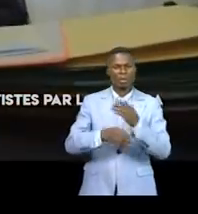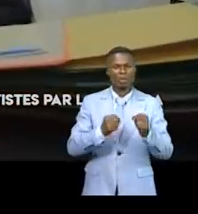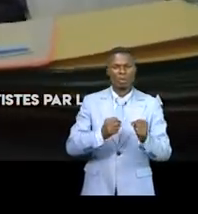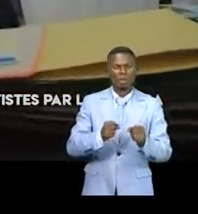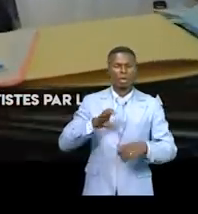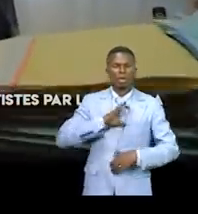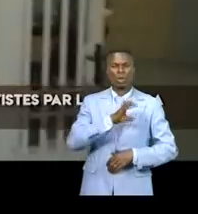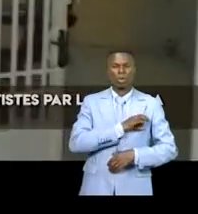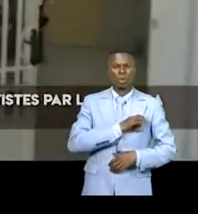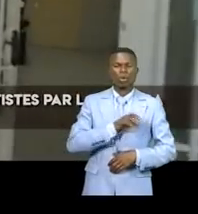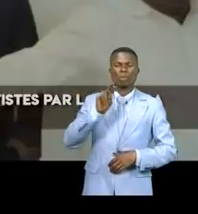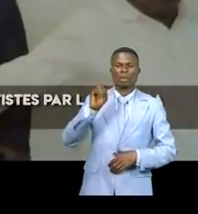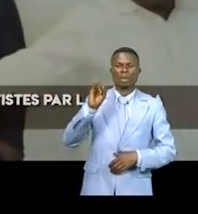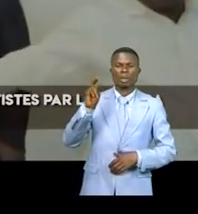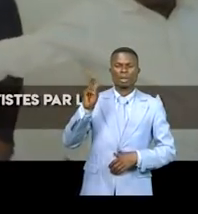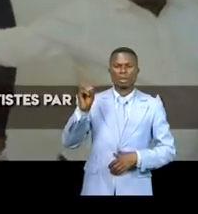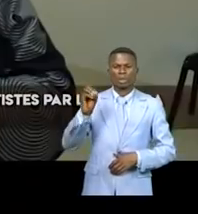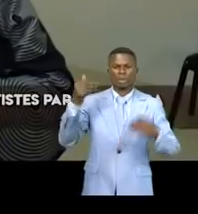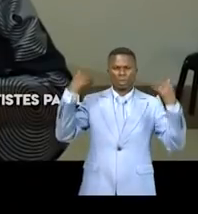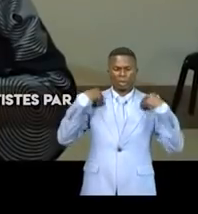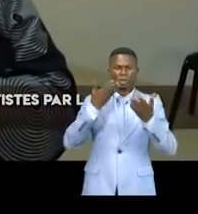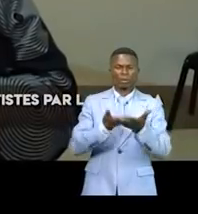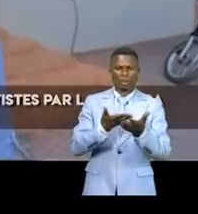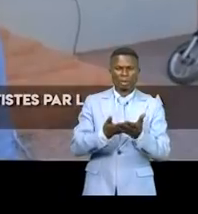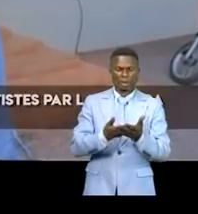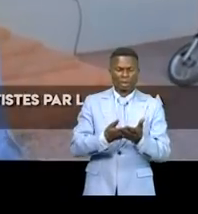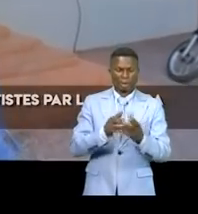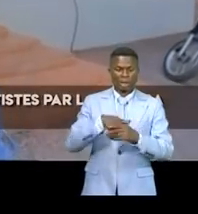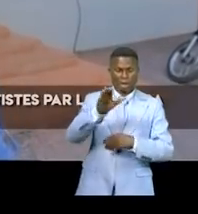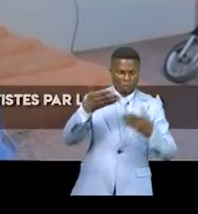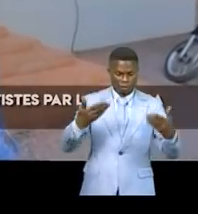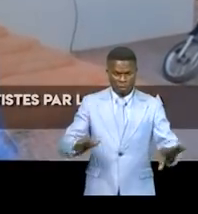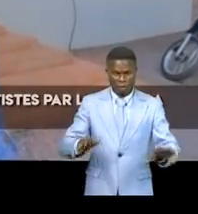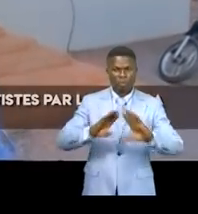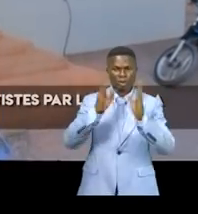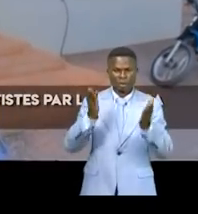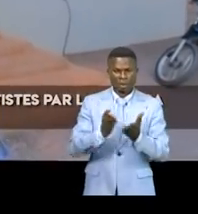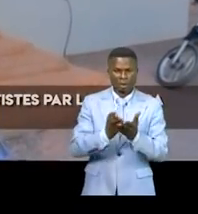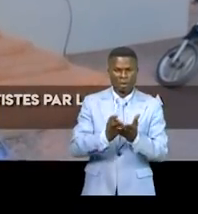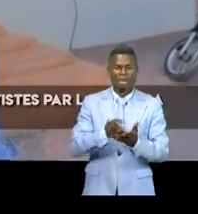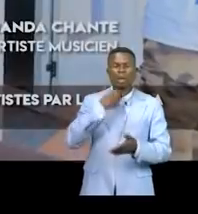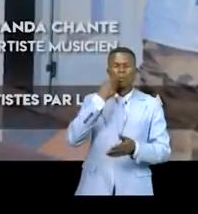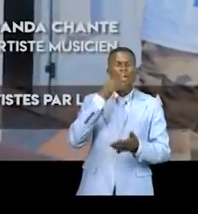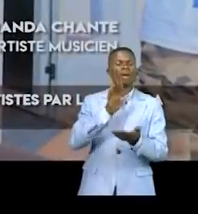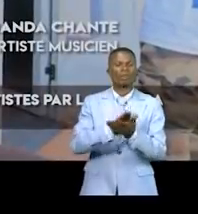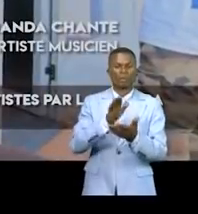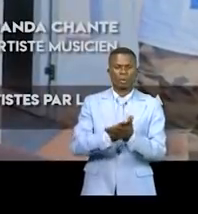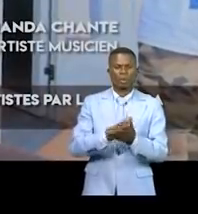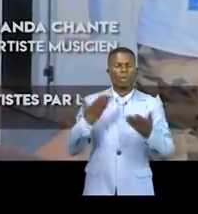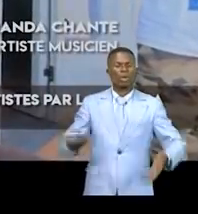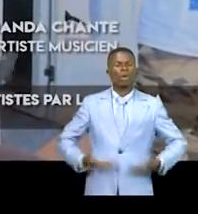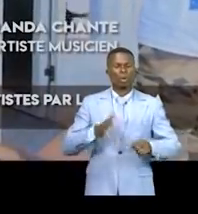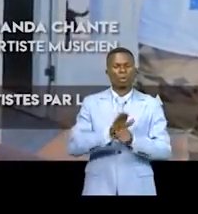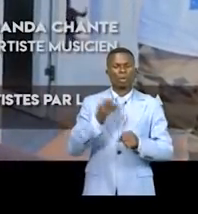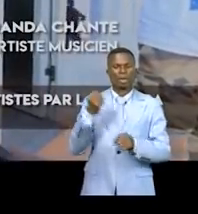les comités Nyokalongo, PCA de la SOCODA. Au sorti du siège de la SOCODA, tous n'ont pas tari d'éloges. Ils n'ont fait que louer les